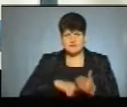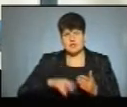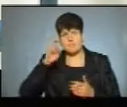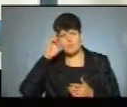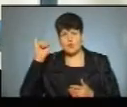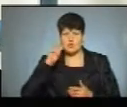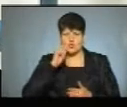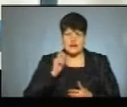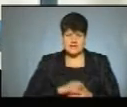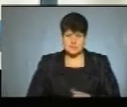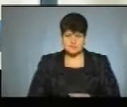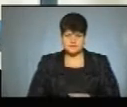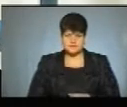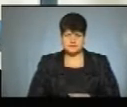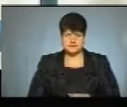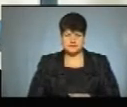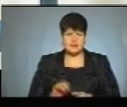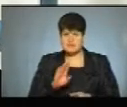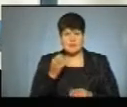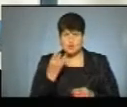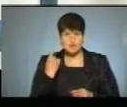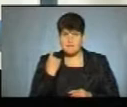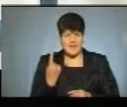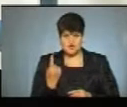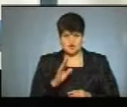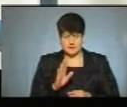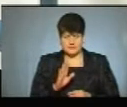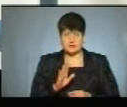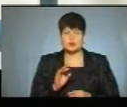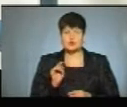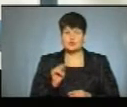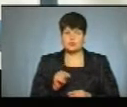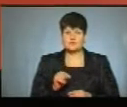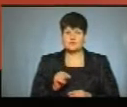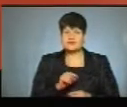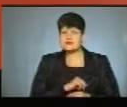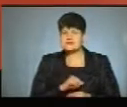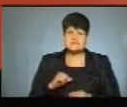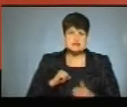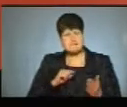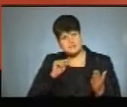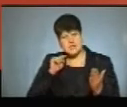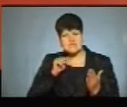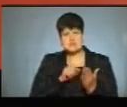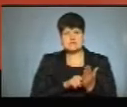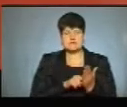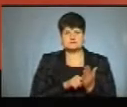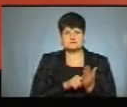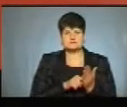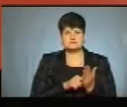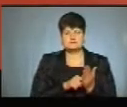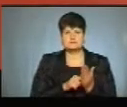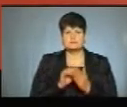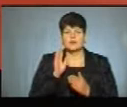Україні. І він не даремно перший, бо це, певно, самоціль, щоб